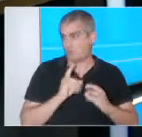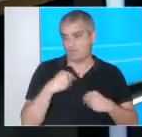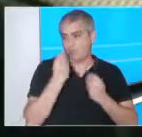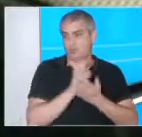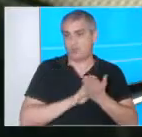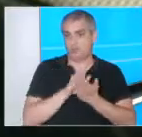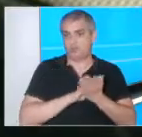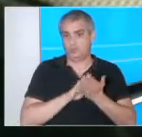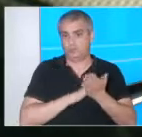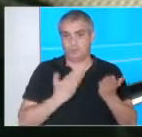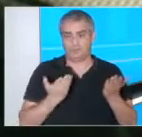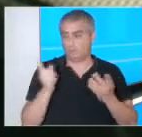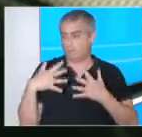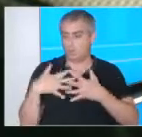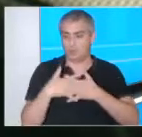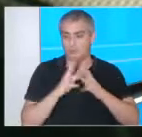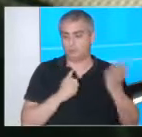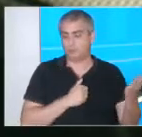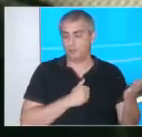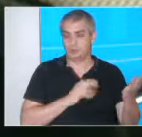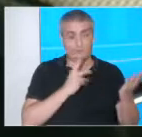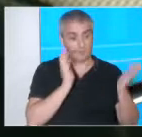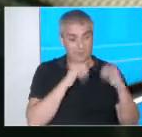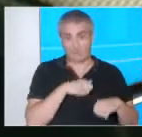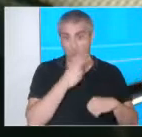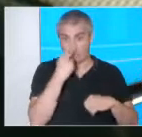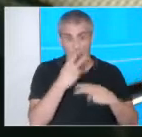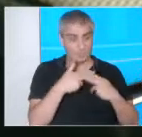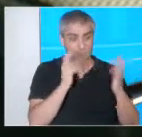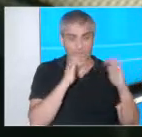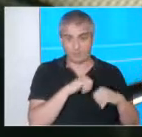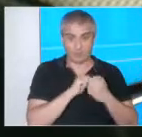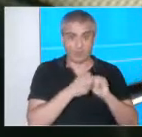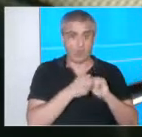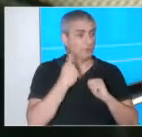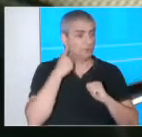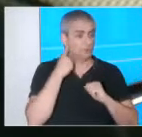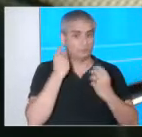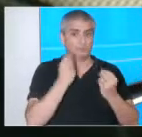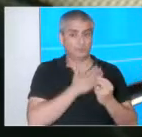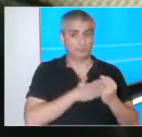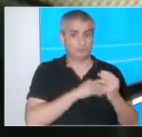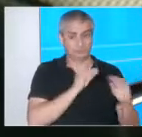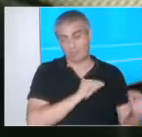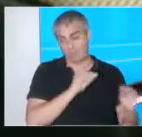נותן לו כלום. להם יש קואליציה. אם הם יפלו, או שהם רואים שהם הולכים ליפול, או אם תשמע שמישהו רוצה לעבור לגוש שלנו, אז